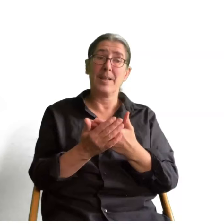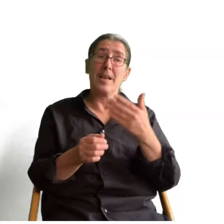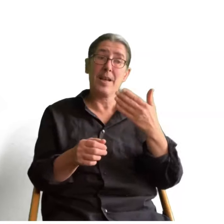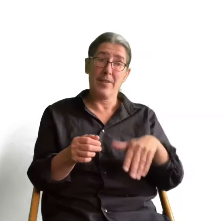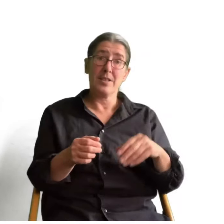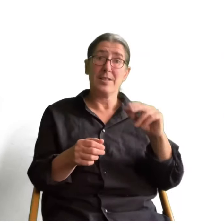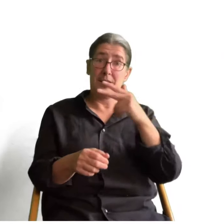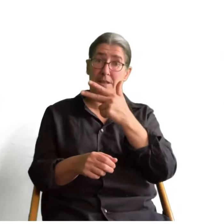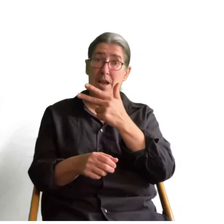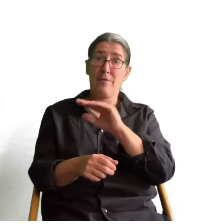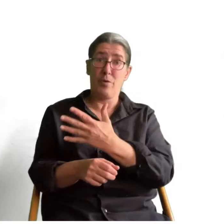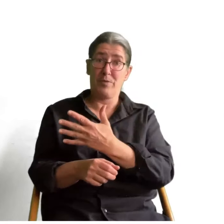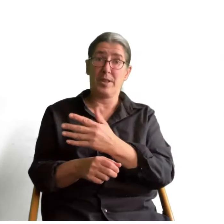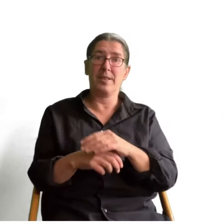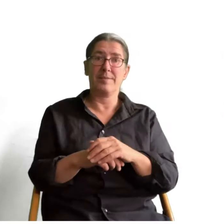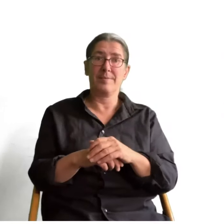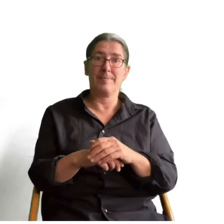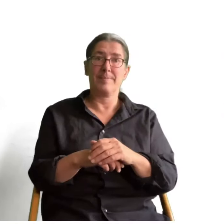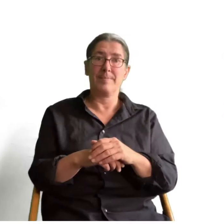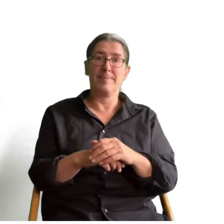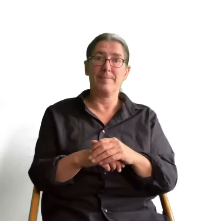Beispiel hatten wir diese